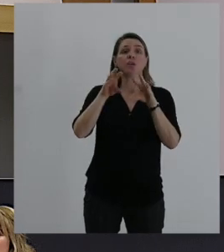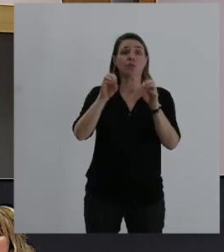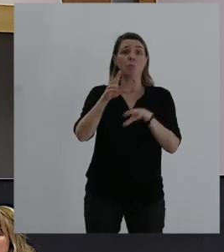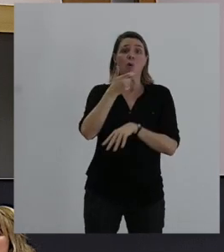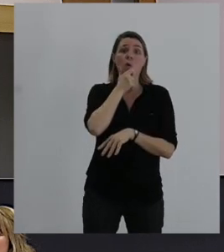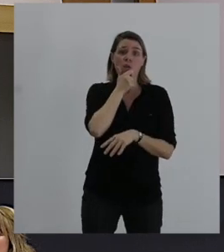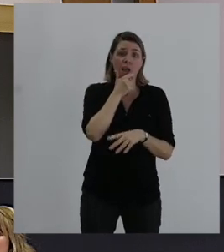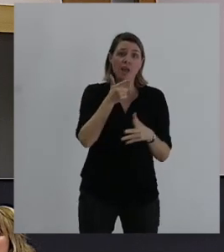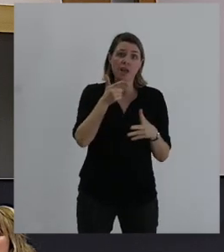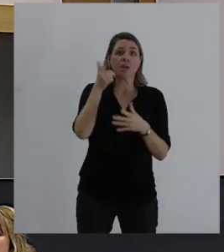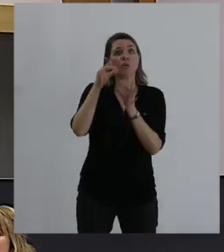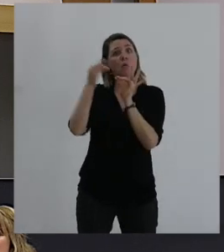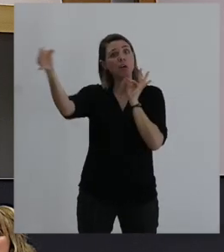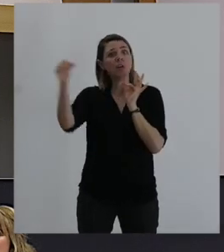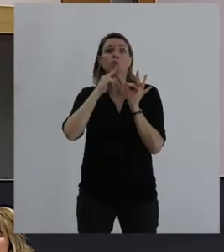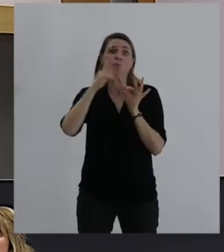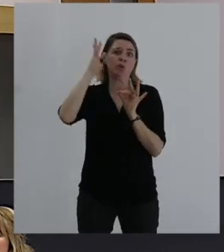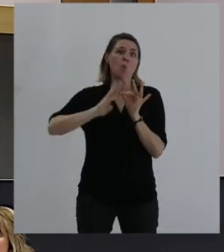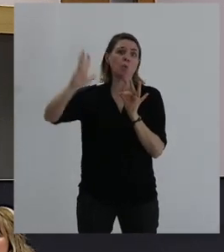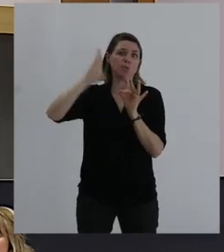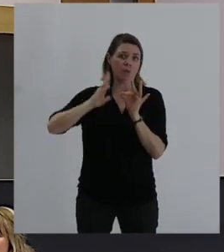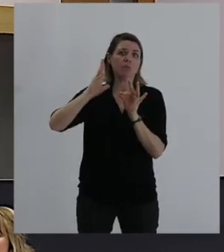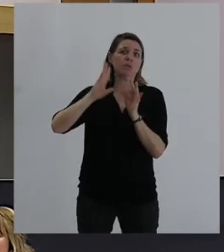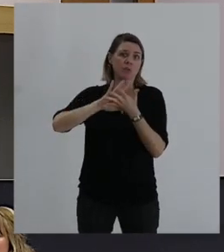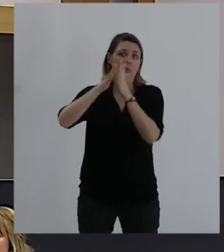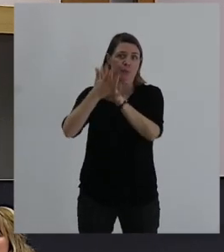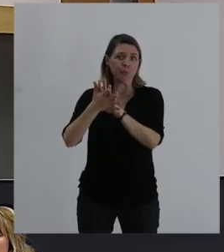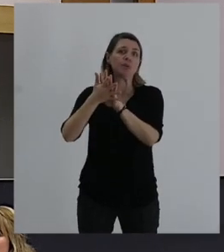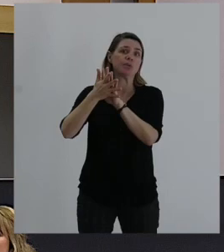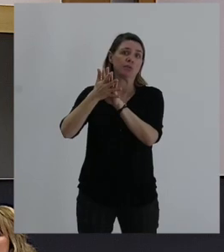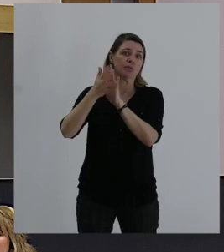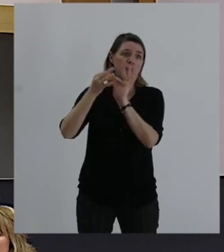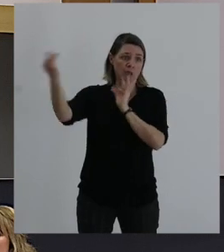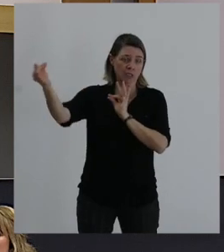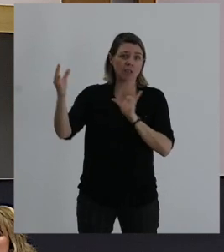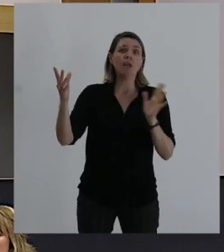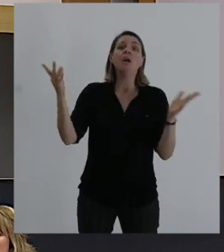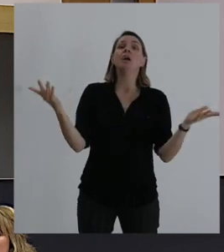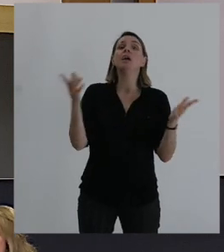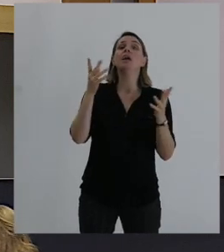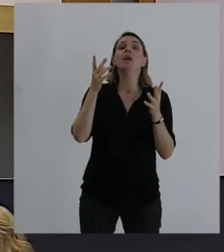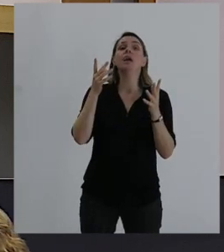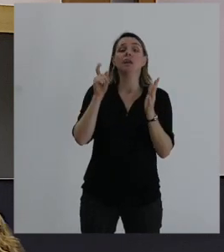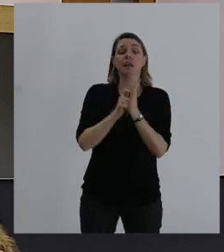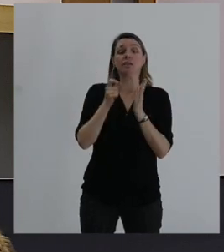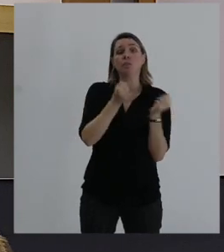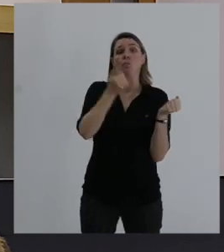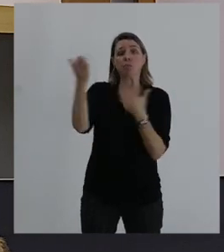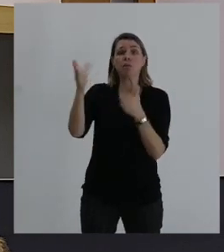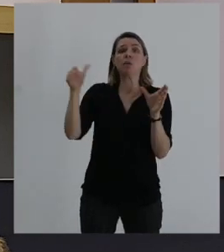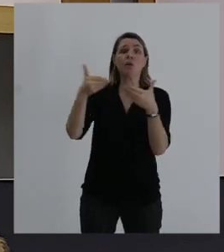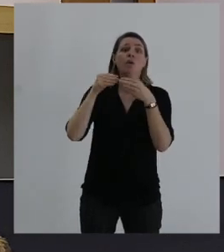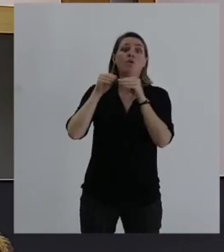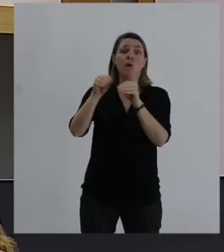anglais notamment, sont passés en ligne depuis très très longtemps. Et il y a eu, pendant l'offre de formation, un principe de